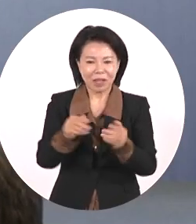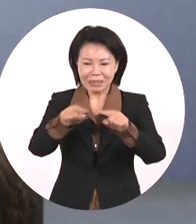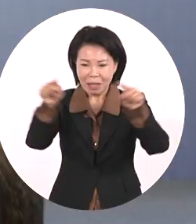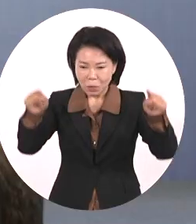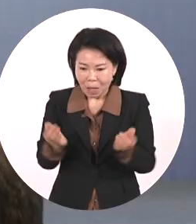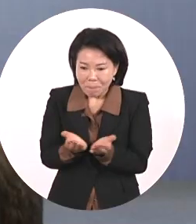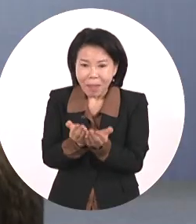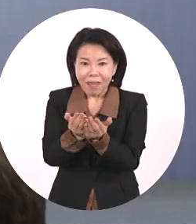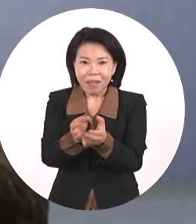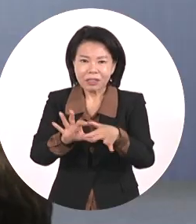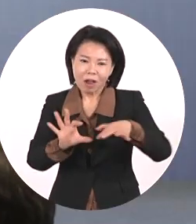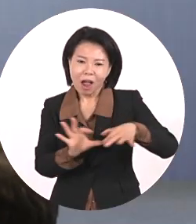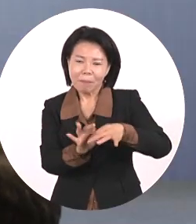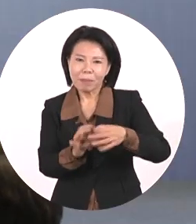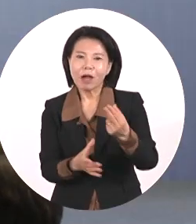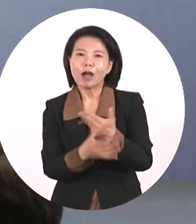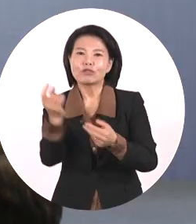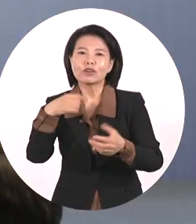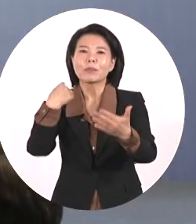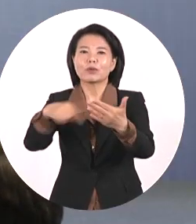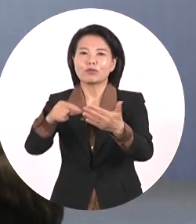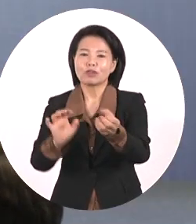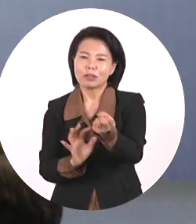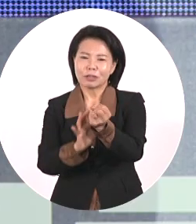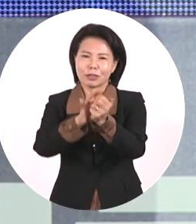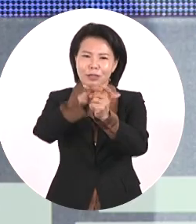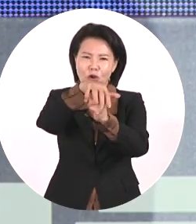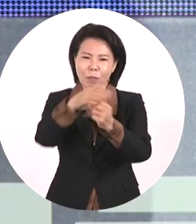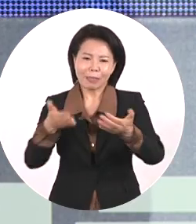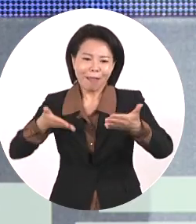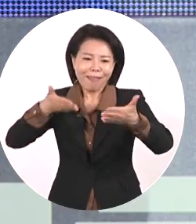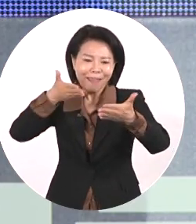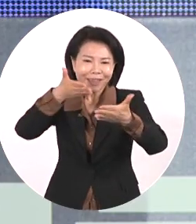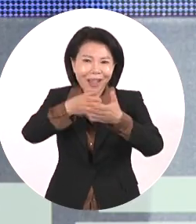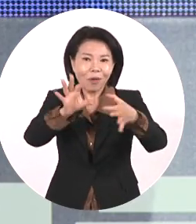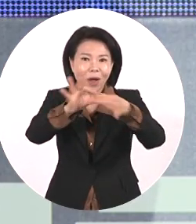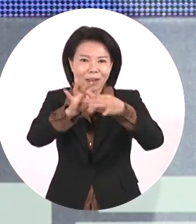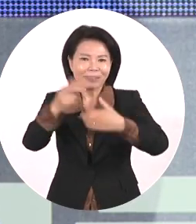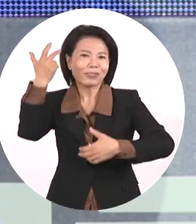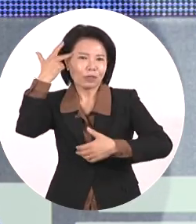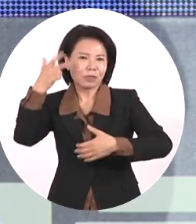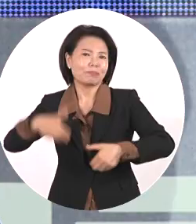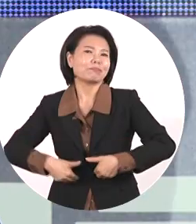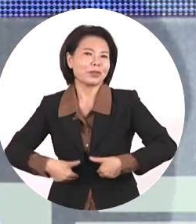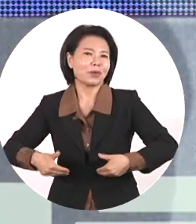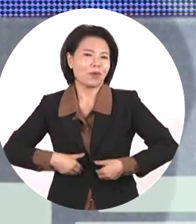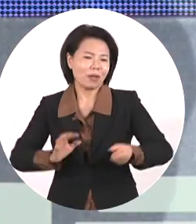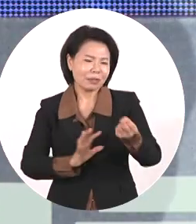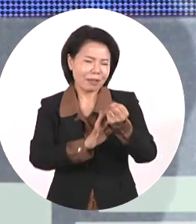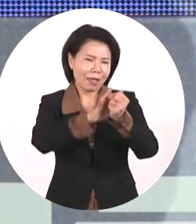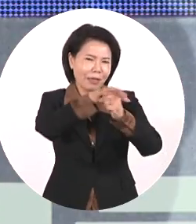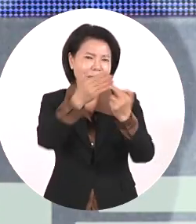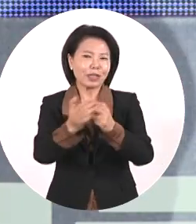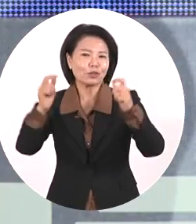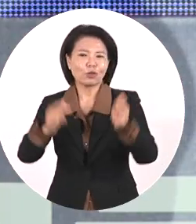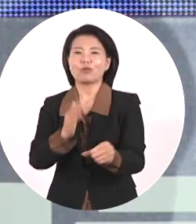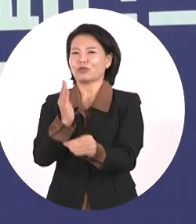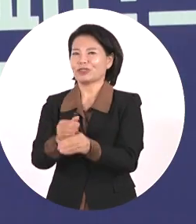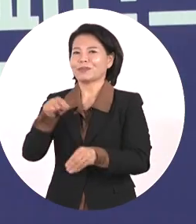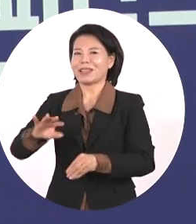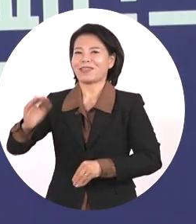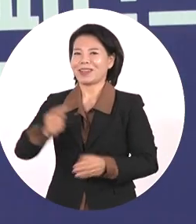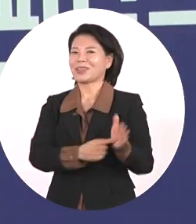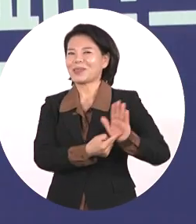비빔밥과 덕판배를 인용해 융합 교육과 글로벌 항해 정신을 강조하며 제주가 세계 교육